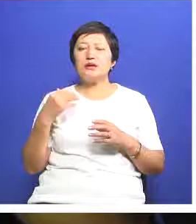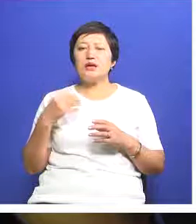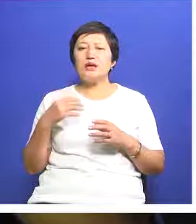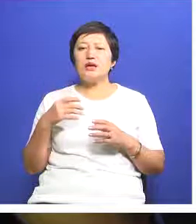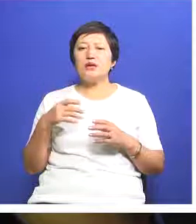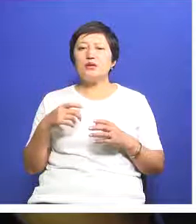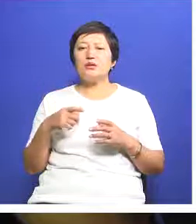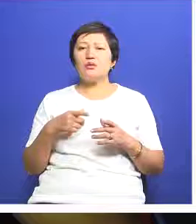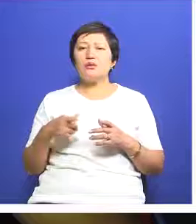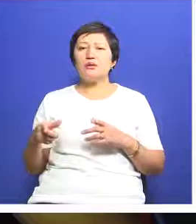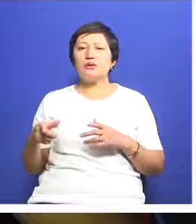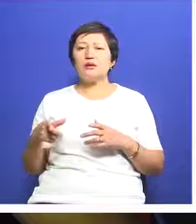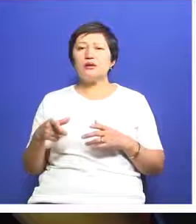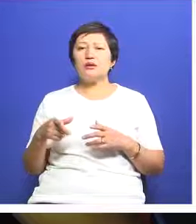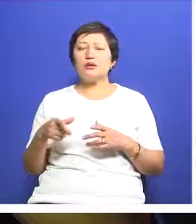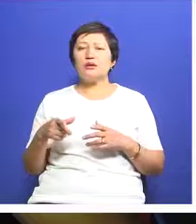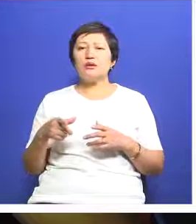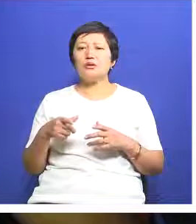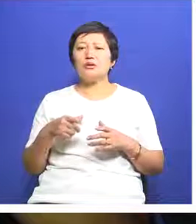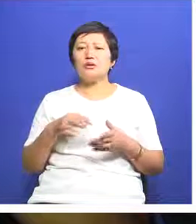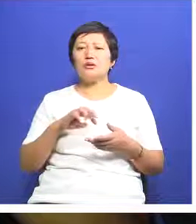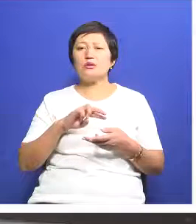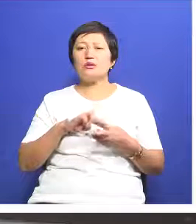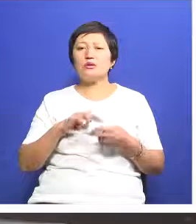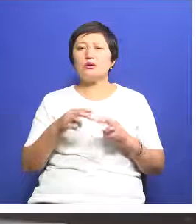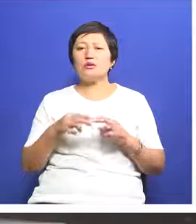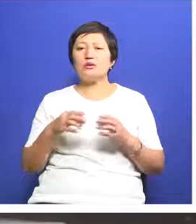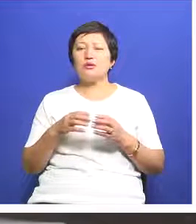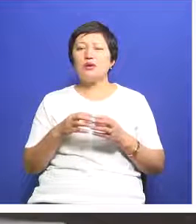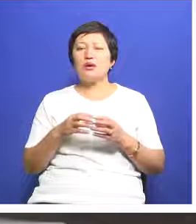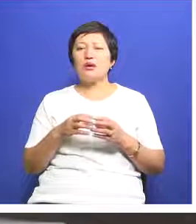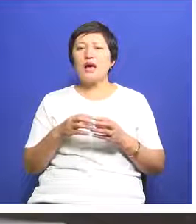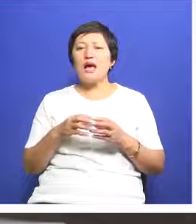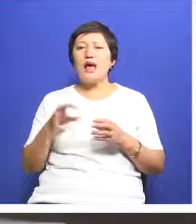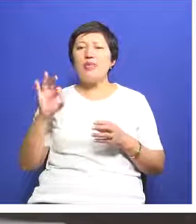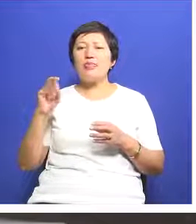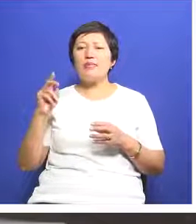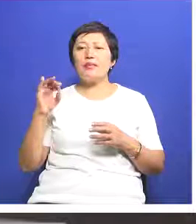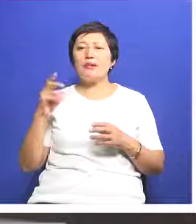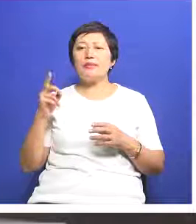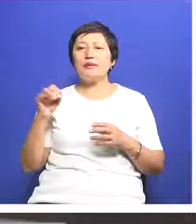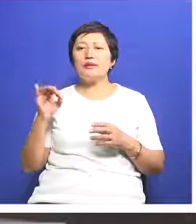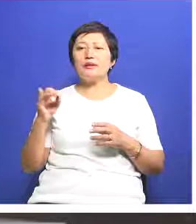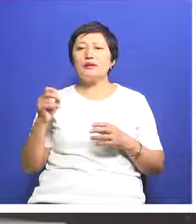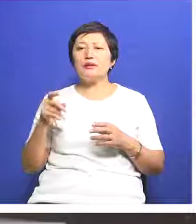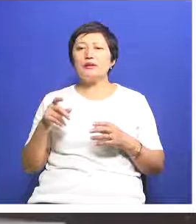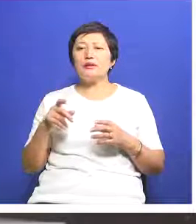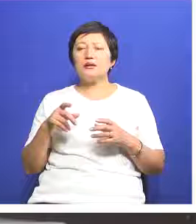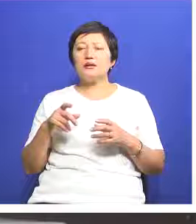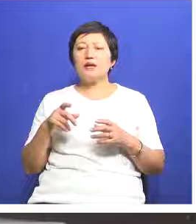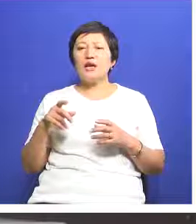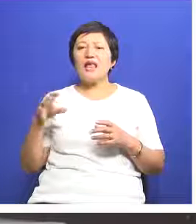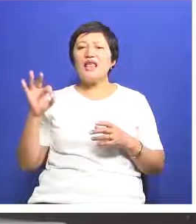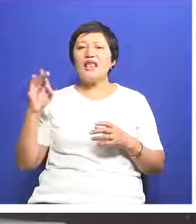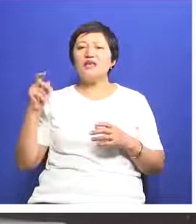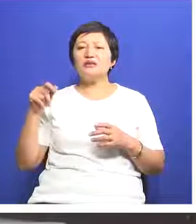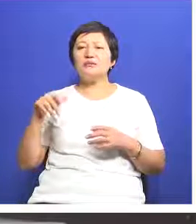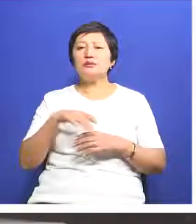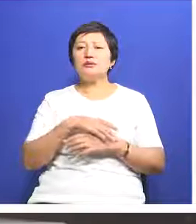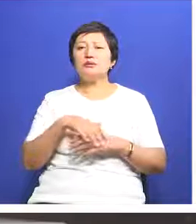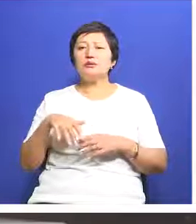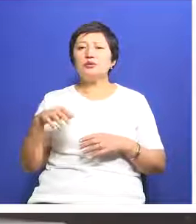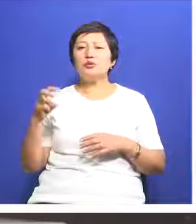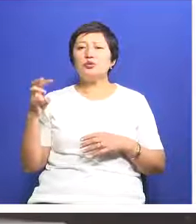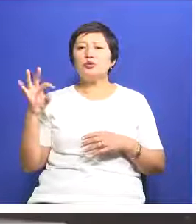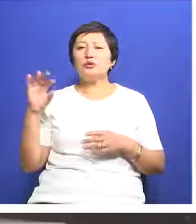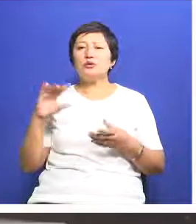ortağa yengizemiz etik o. Kudak kalmasa. Yendi odan bölük biz osu intimak bin. Yelşir Bekbatır degen